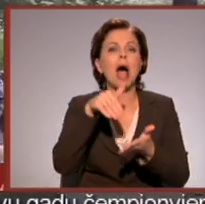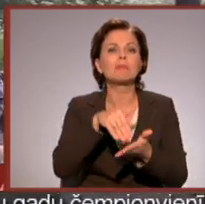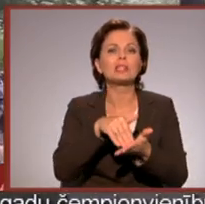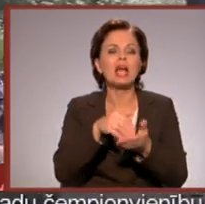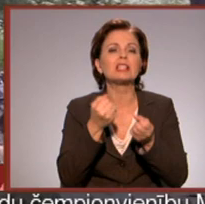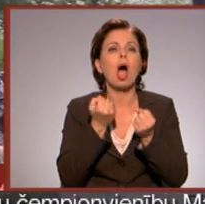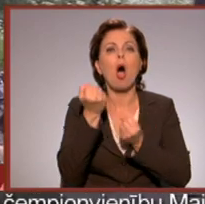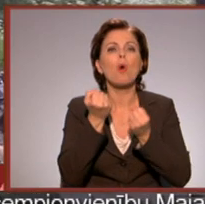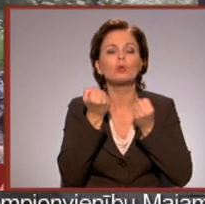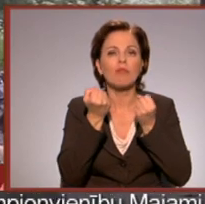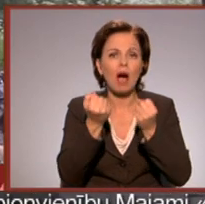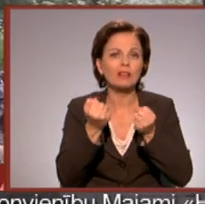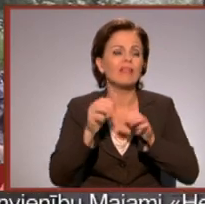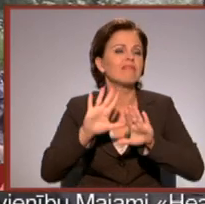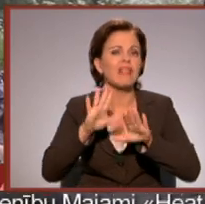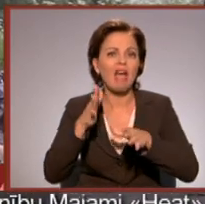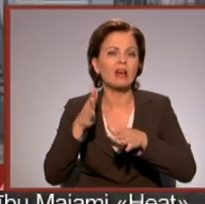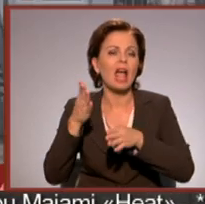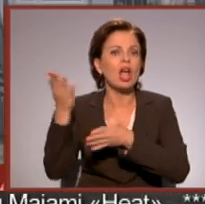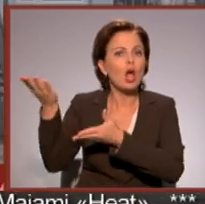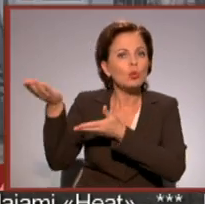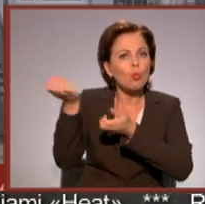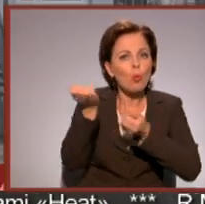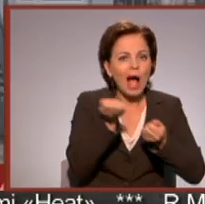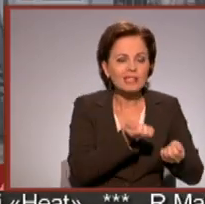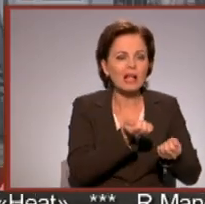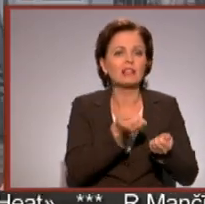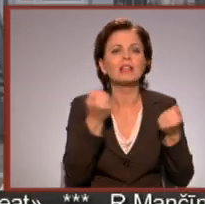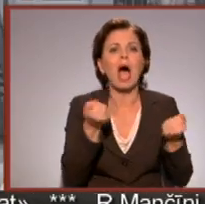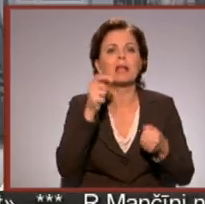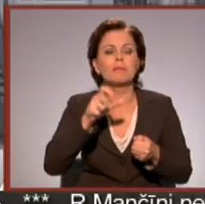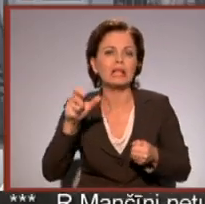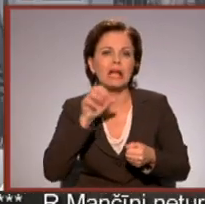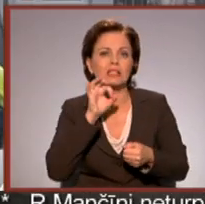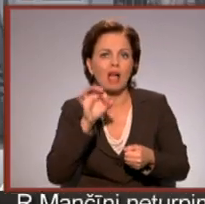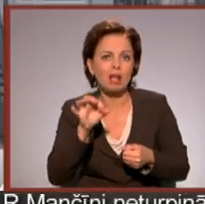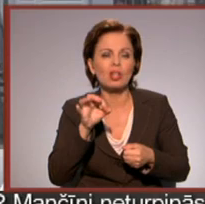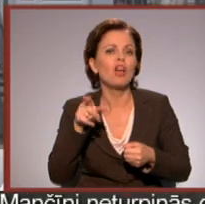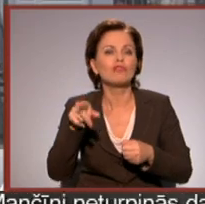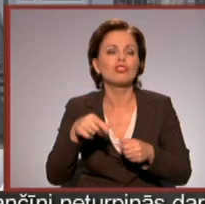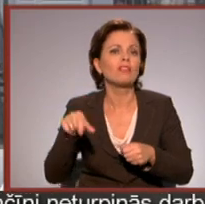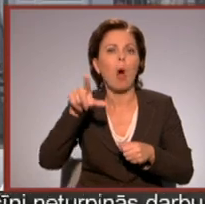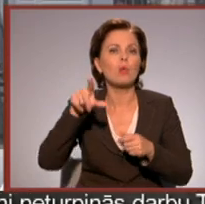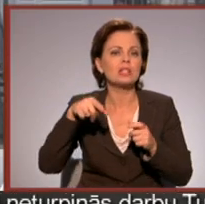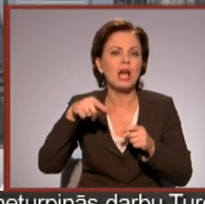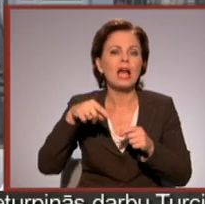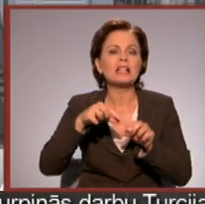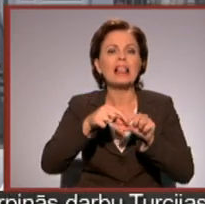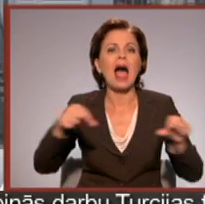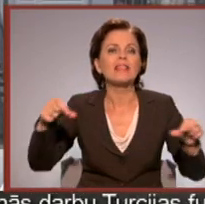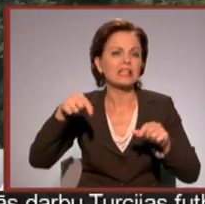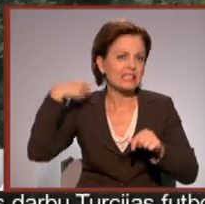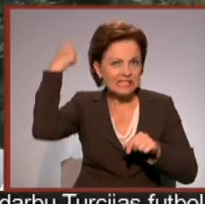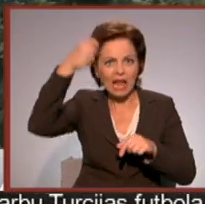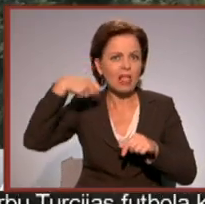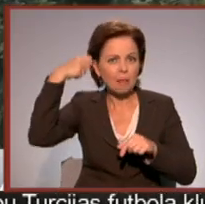vadītāji palīdzēt, bet tāpat neizdevās viņu nocelt. Cik stāsta tie darbinieki, tur viņi bija apmestas vairākas cilpas ar šīm te